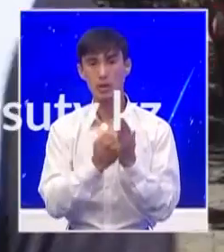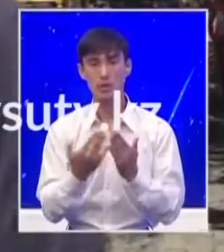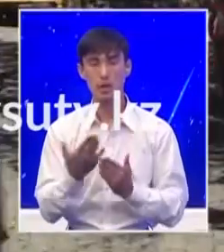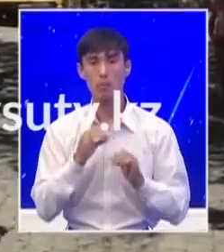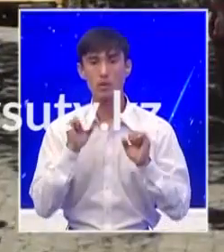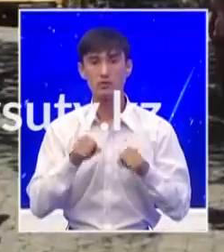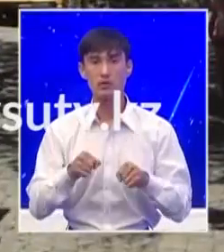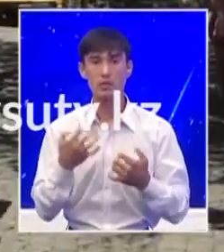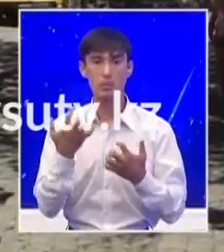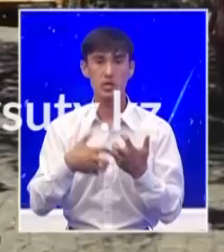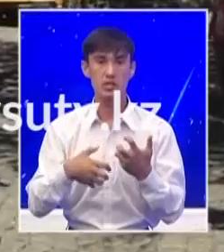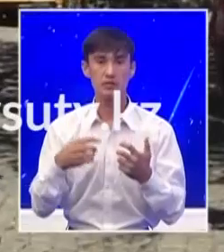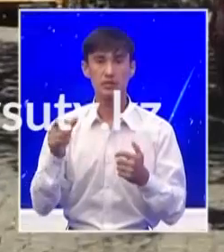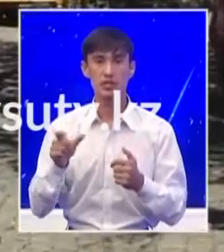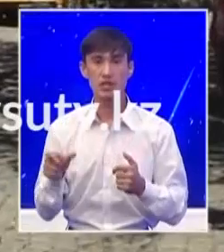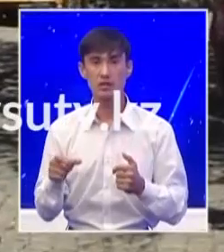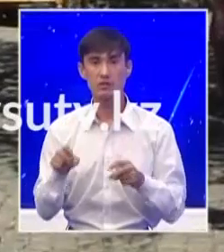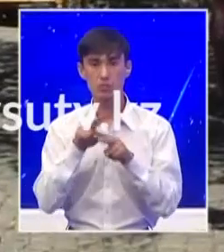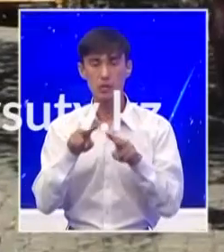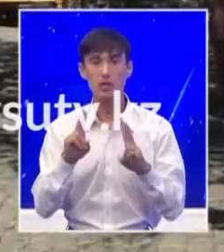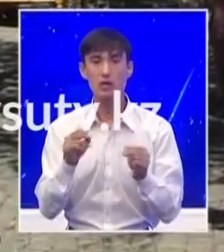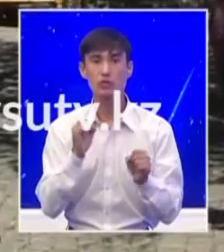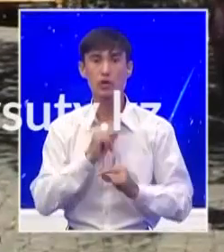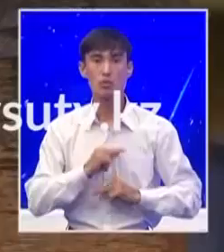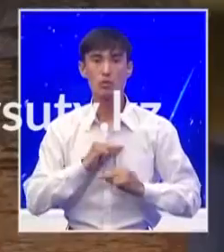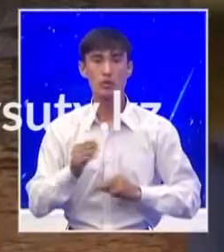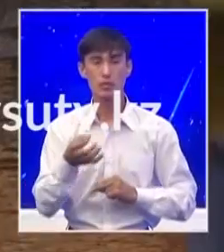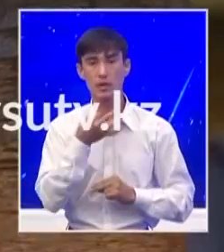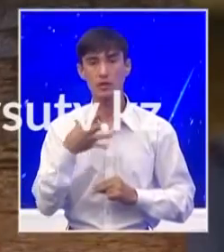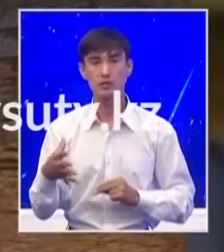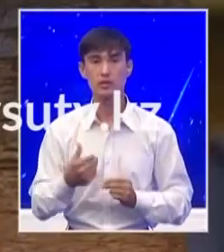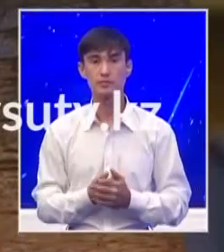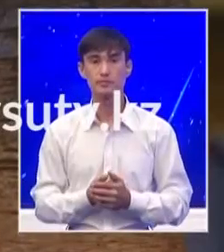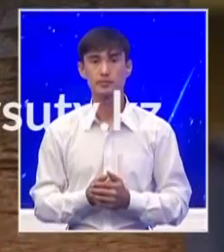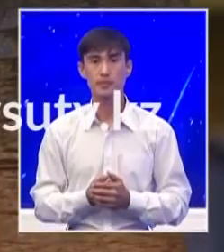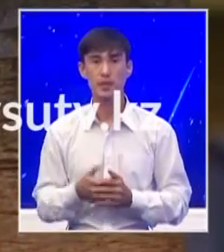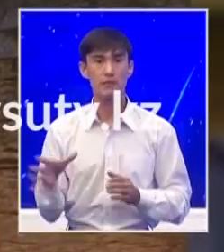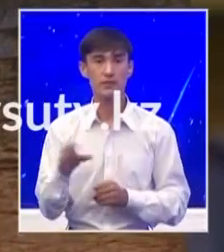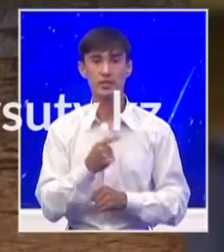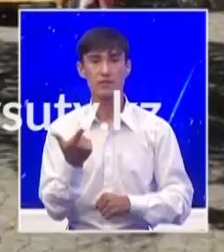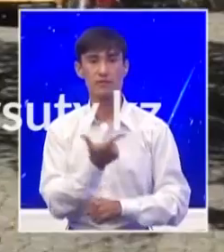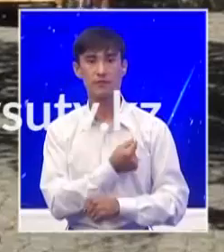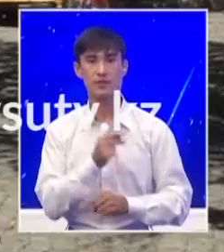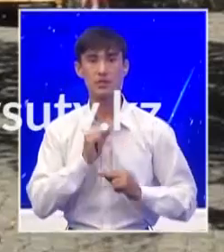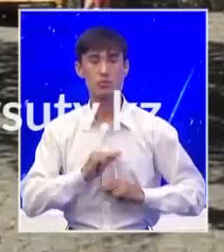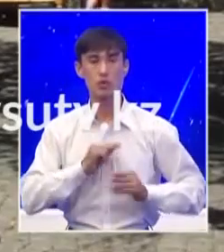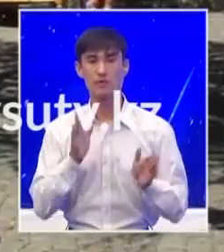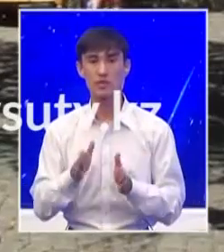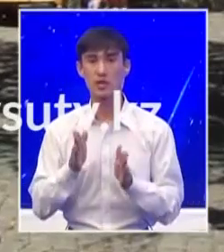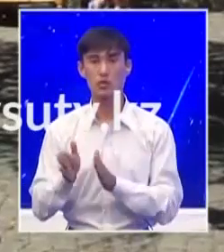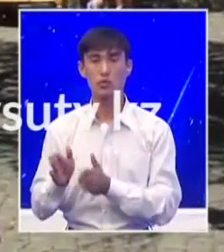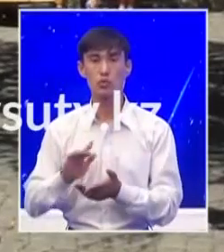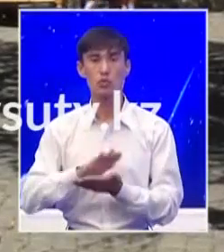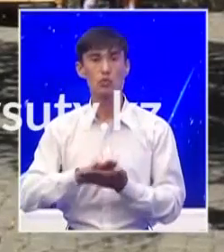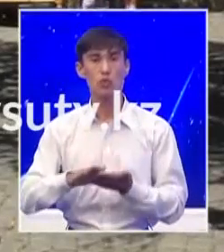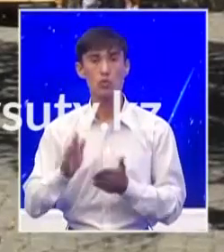позволяет пересчитывать клиентов, мониторить, смотреть, как это все работает. Нам это все очень нравится. Персонал весь вакцинирован. Соблюдаем практически все нормальные